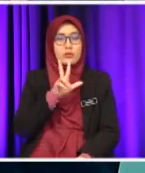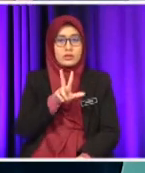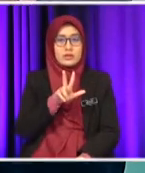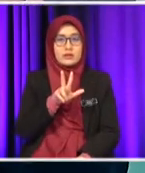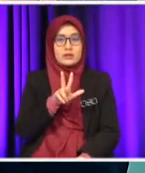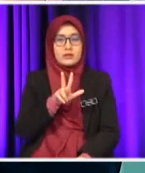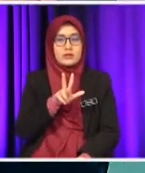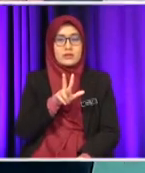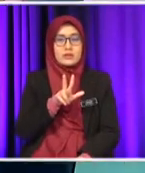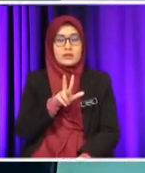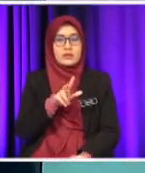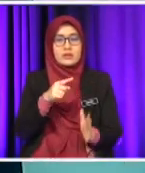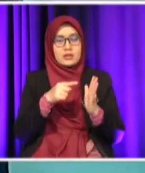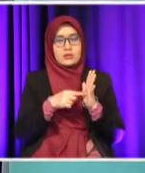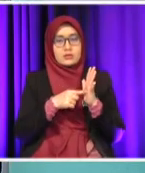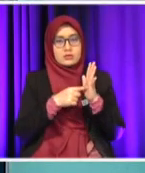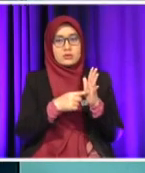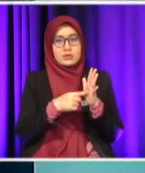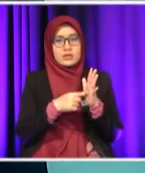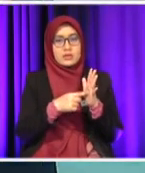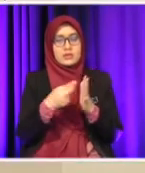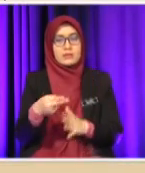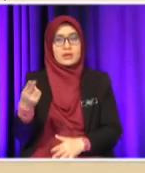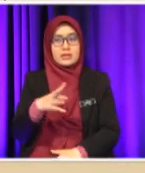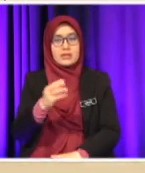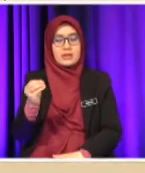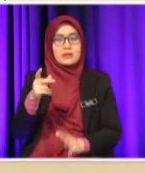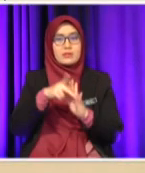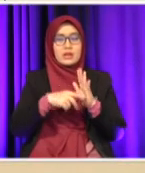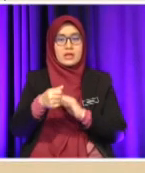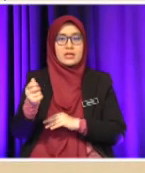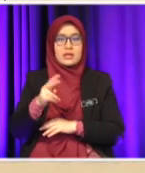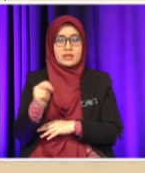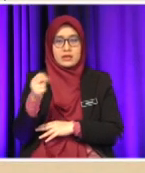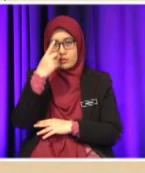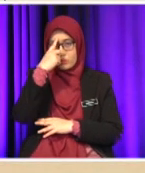menunjukkan bahan dan peralatan untuk penanaman tumbuhan akuatik